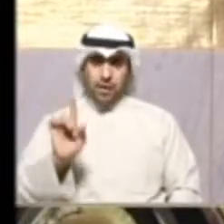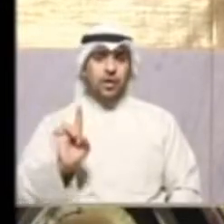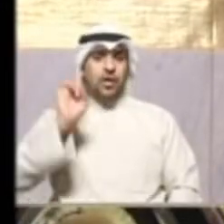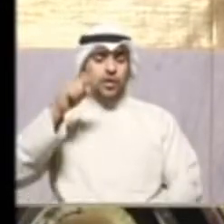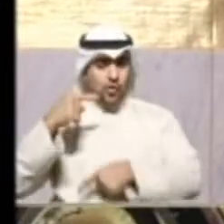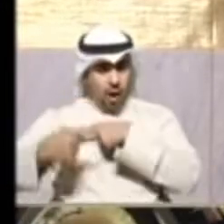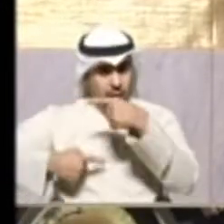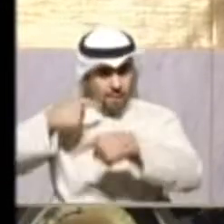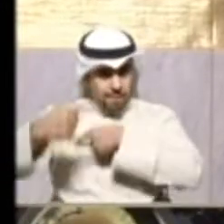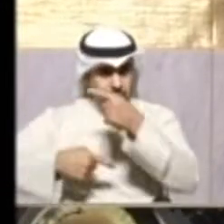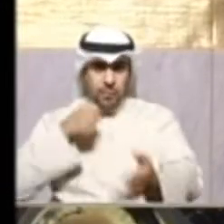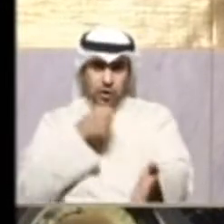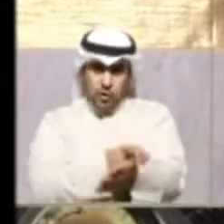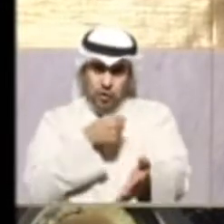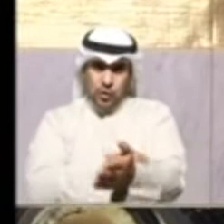إلى أعلى